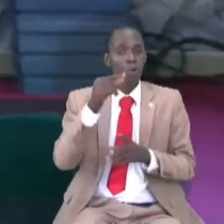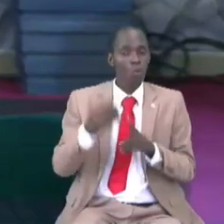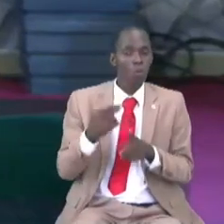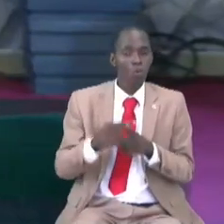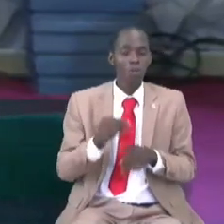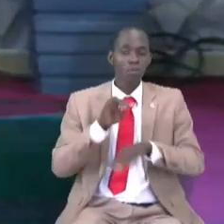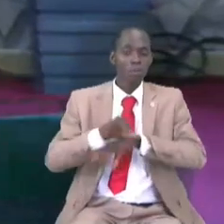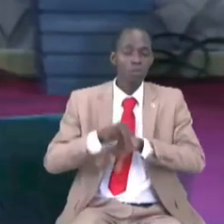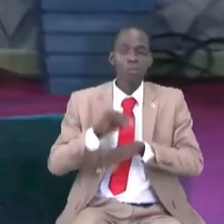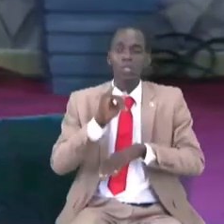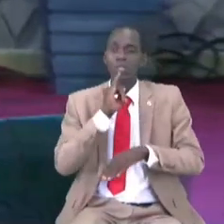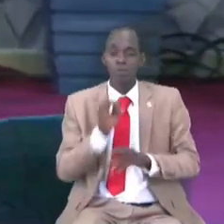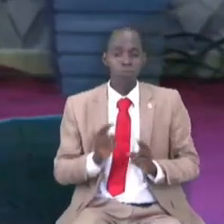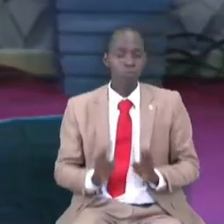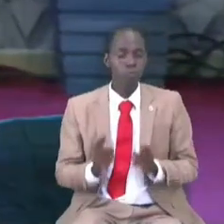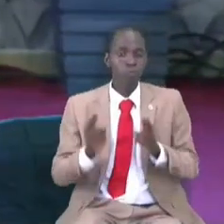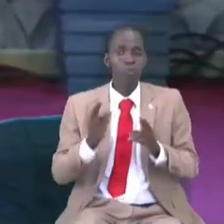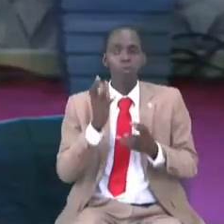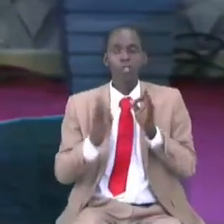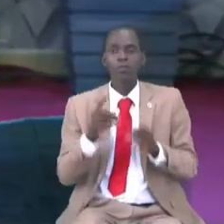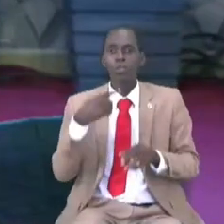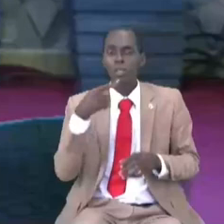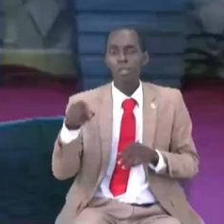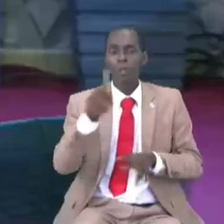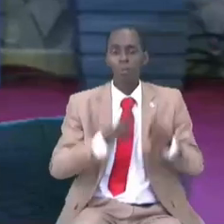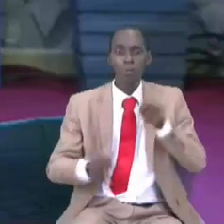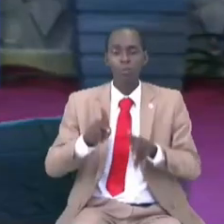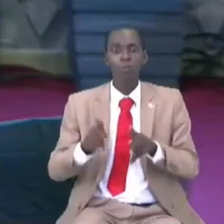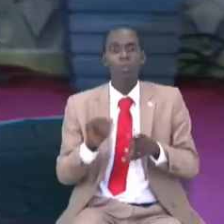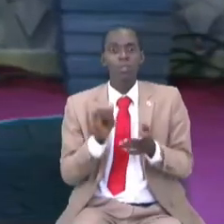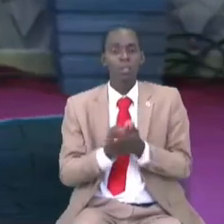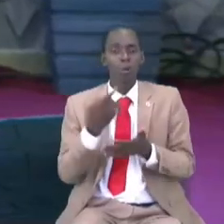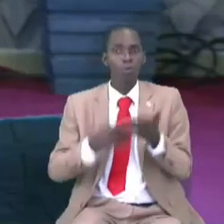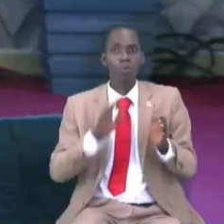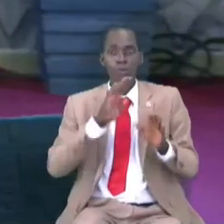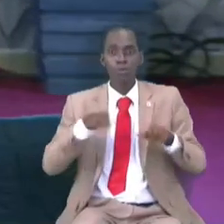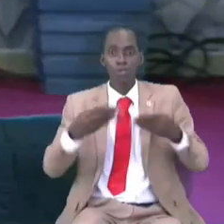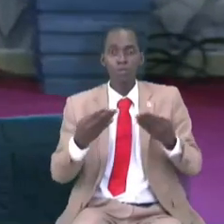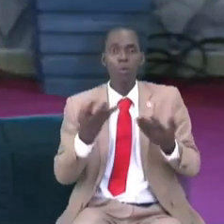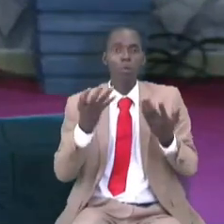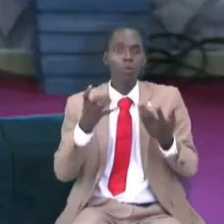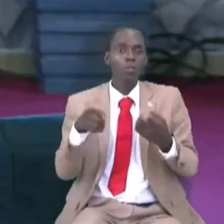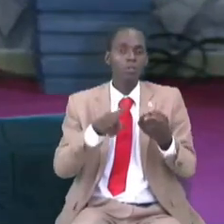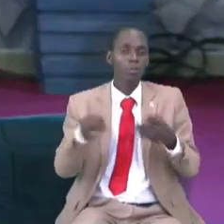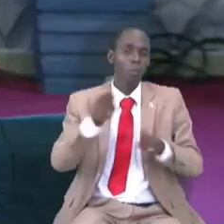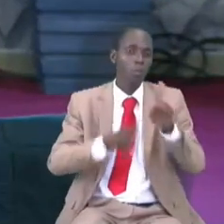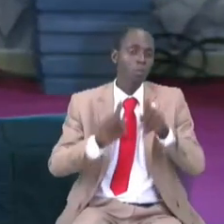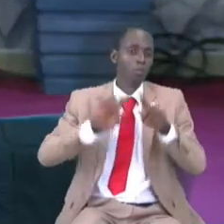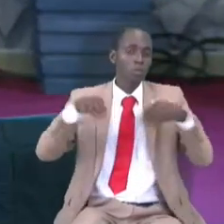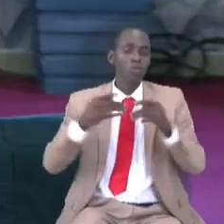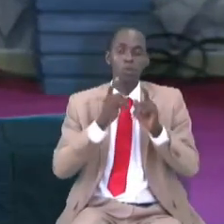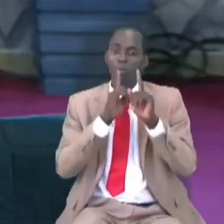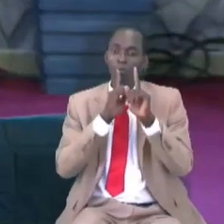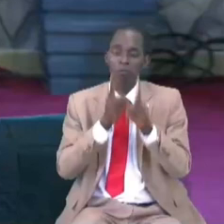t'écoutent doivent donner une réponse immédiate à la parole que tu prêches, alors tu